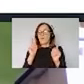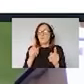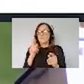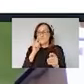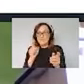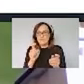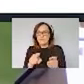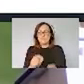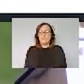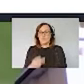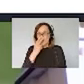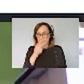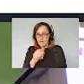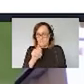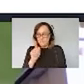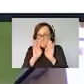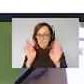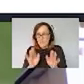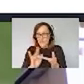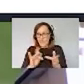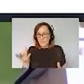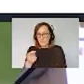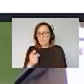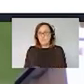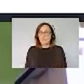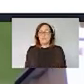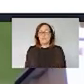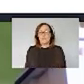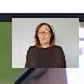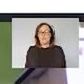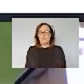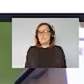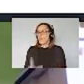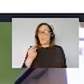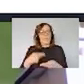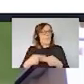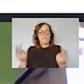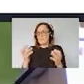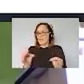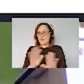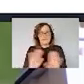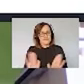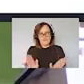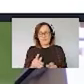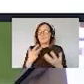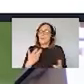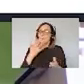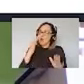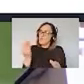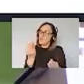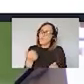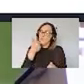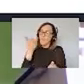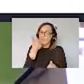czujność. Zobaczcie Państwo, znowuż mam link i powiem szczerze, że nie udostępnię Państwu teraz, bo chcę jeszcze jedno pokazać narzędzie, a